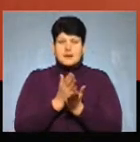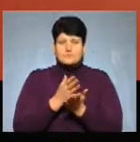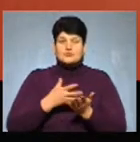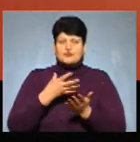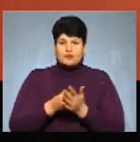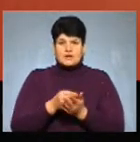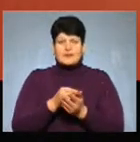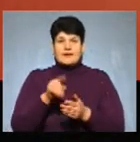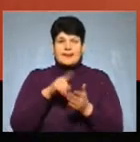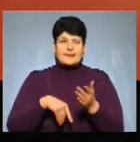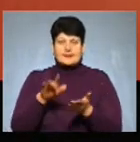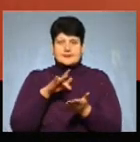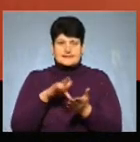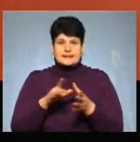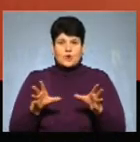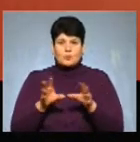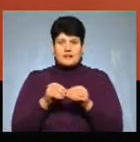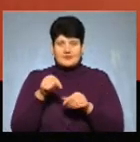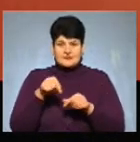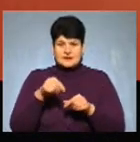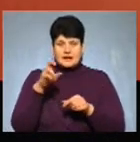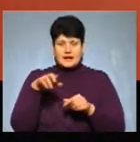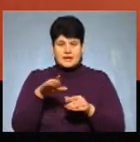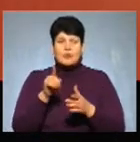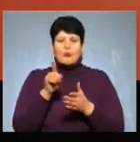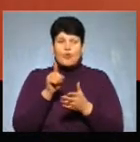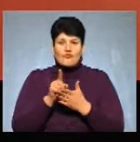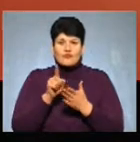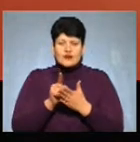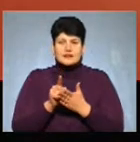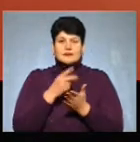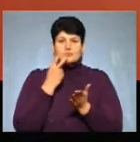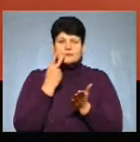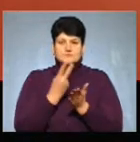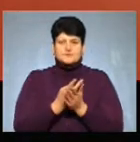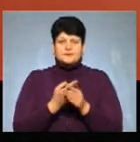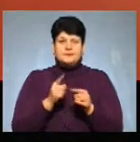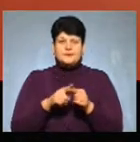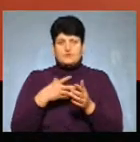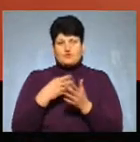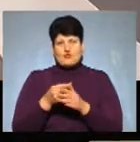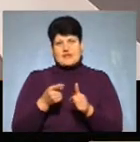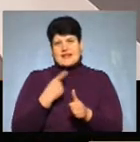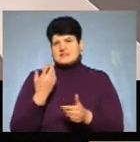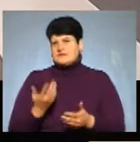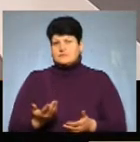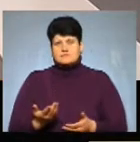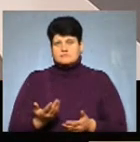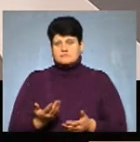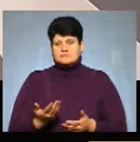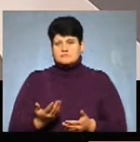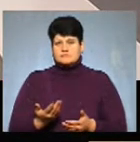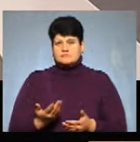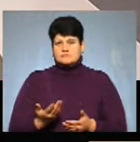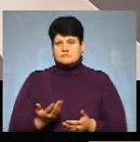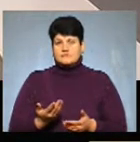мають свої релігійні центри об'єднання в цій країні, в даний час повинні відображати це у своїй назві. Це